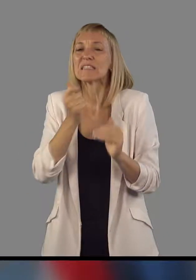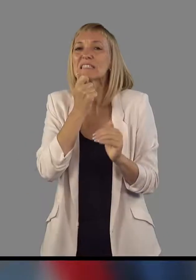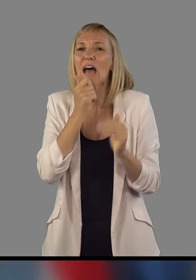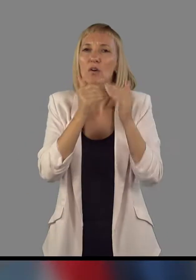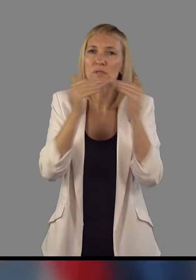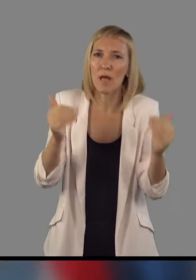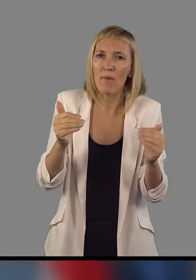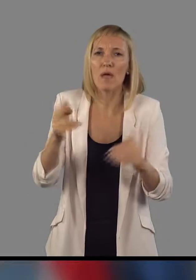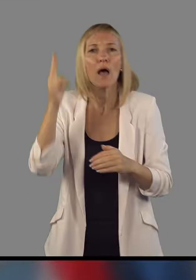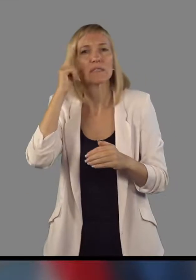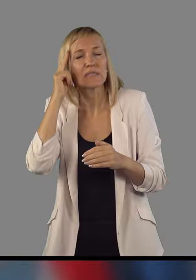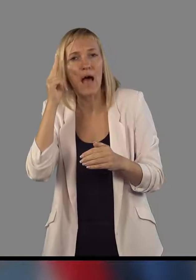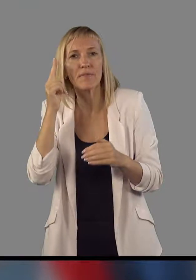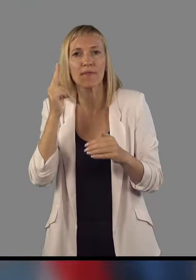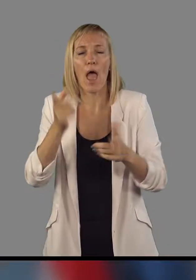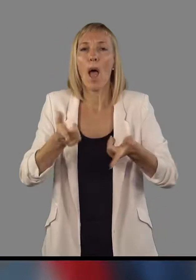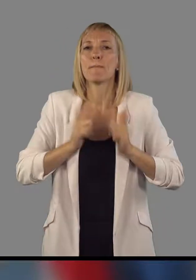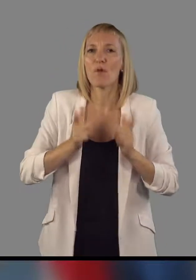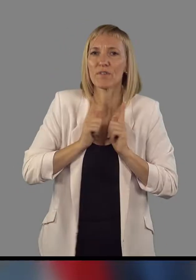ustrezne kompetence in kvalifikacije